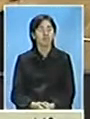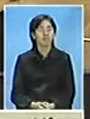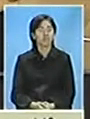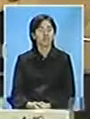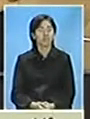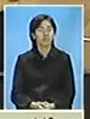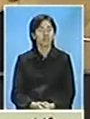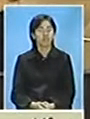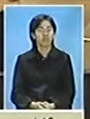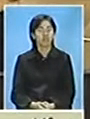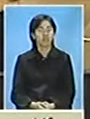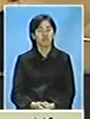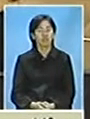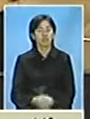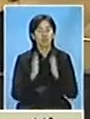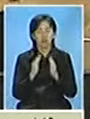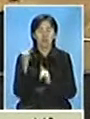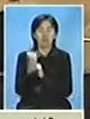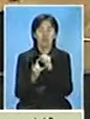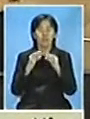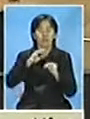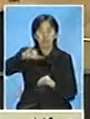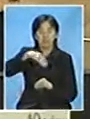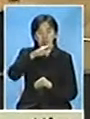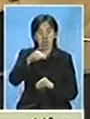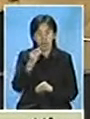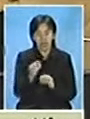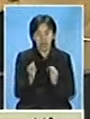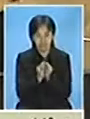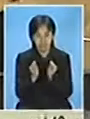ค่ะขอผลผู้สมาชิกที่เข้าร่วมประชุมค่ะ